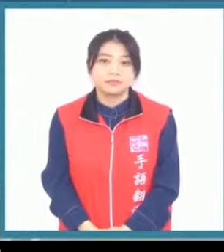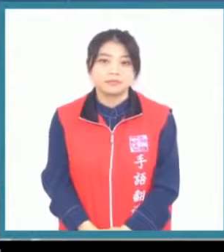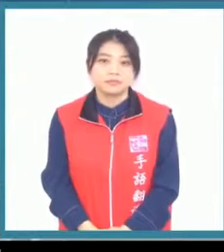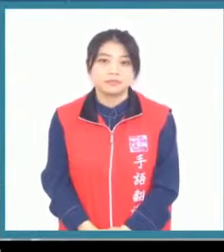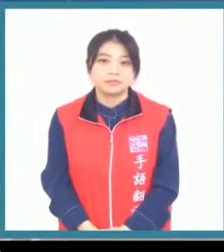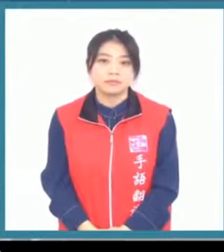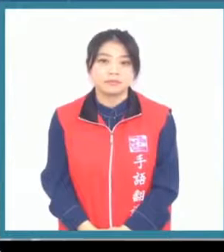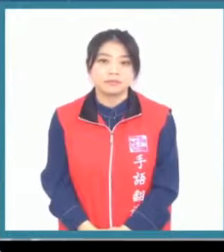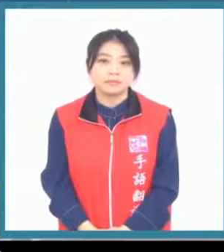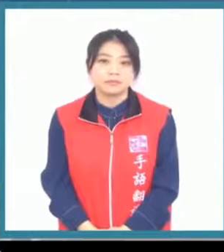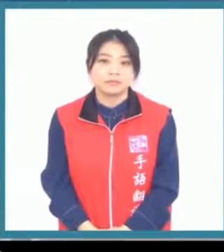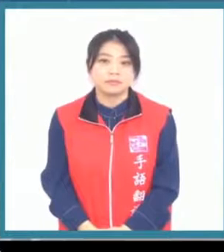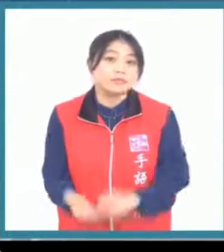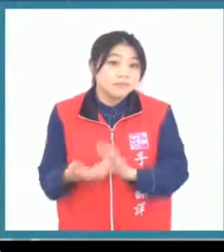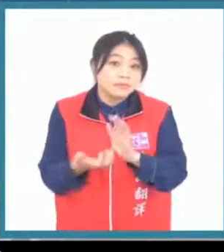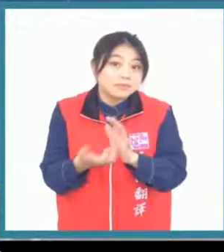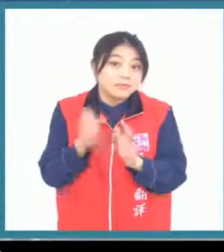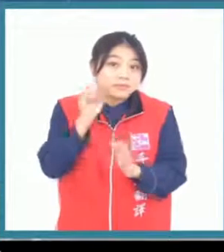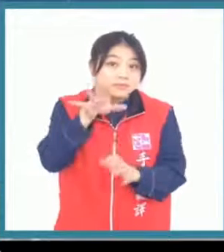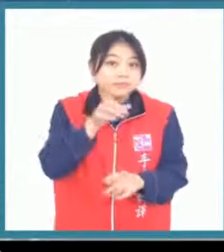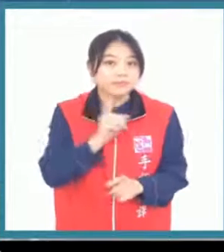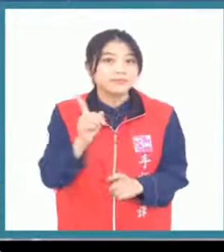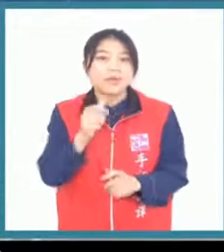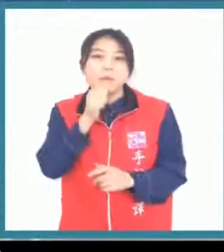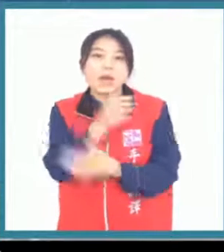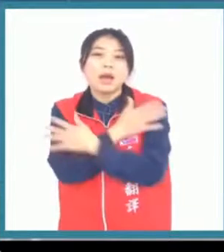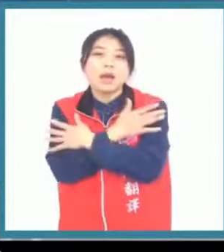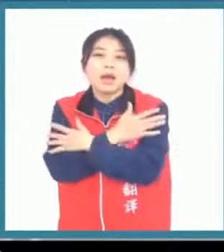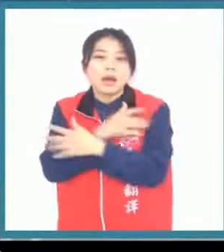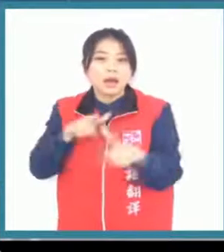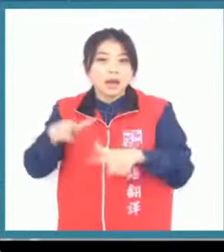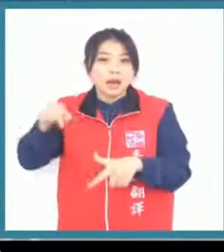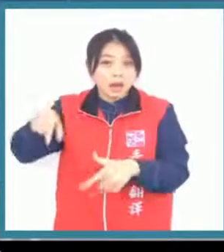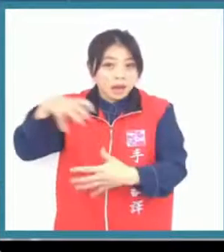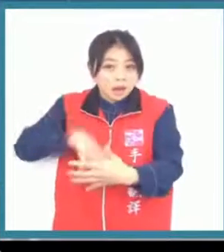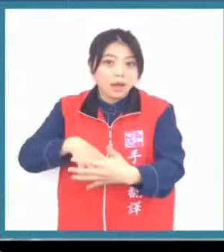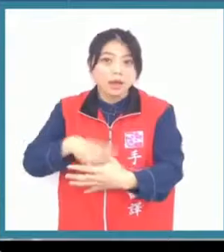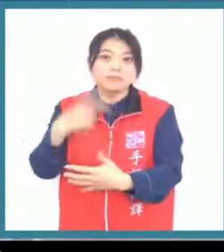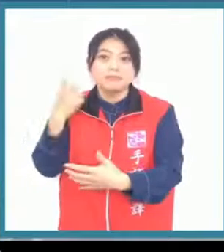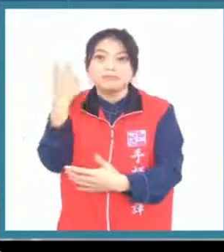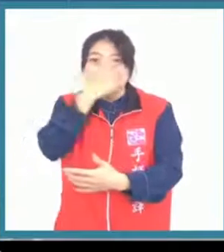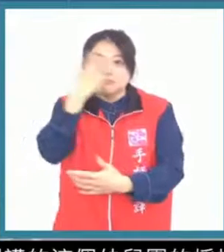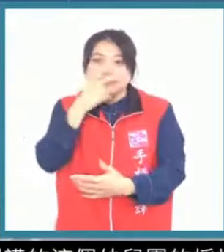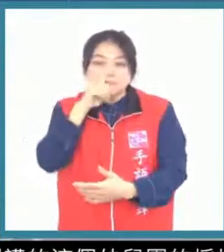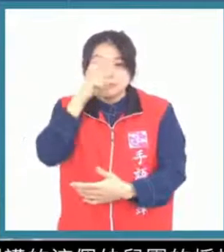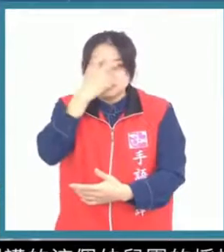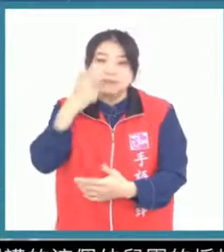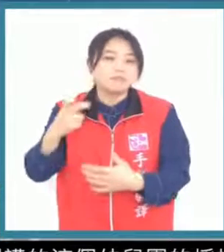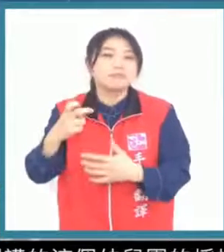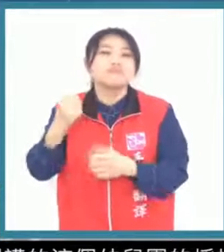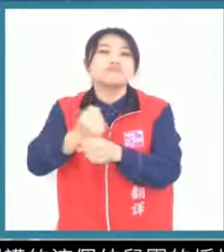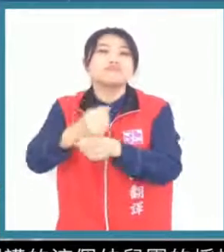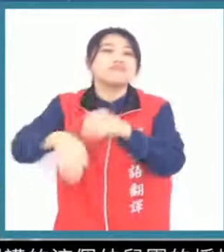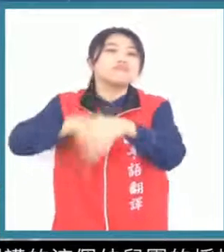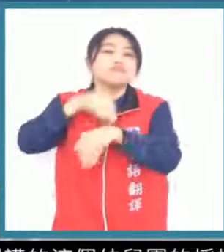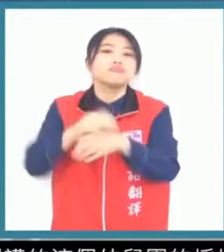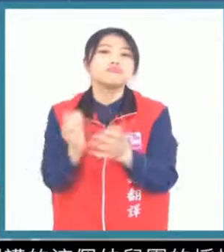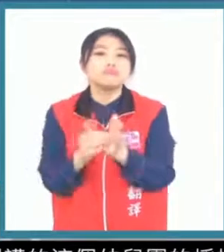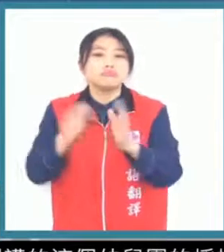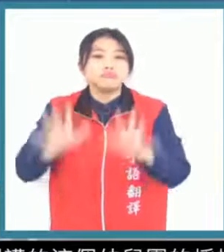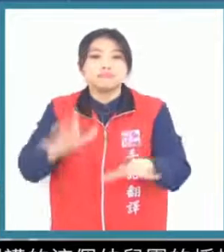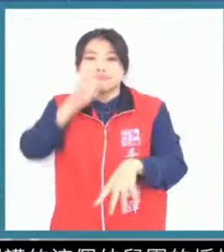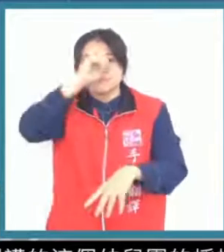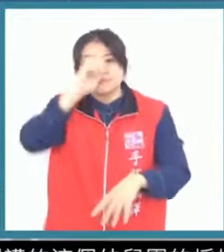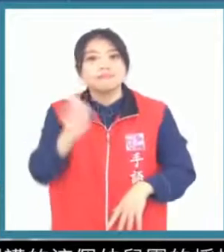刚刚讲的这个幼儿园的裁检计划，那我们已经完成了全部的裁检，那我们也希望大